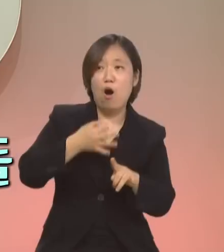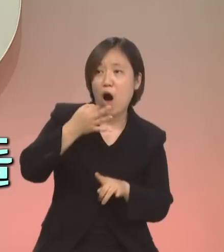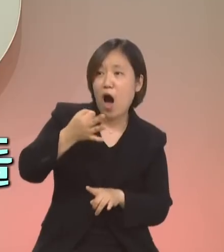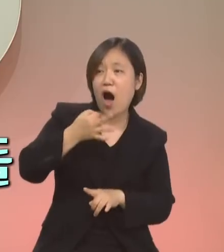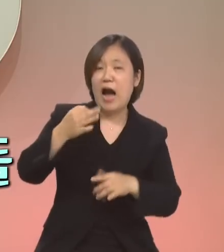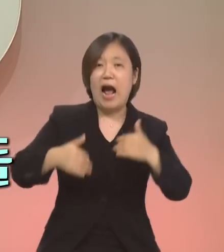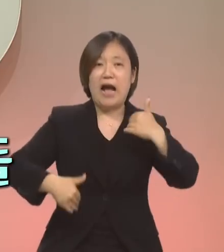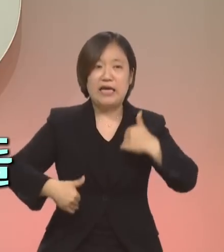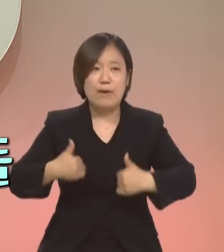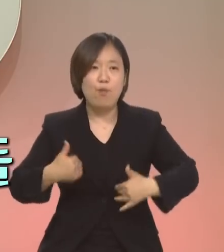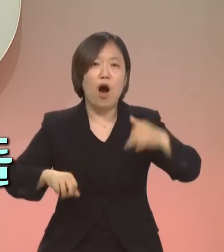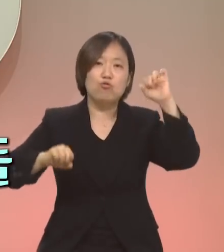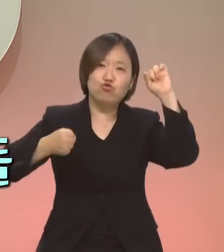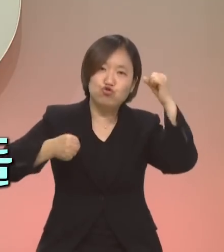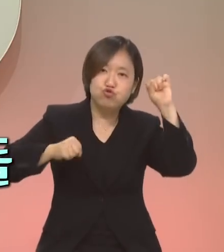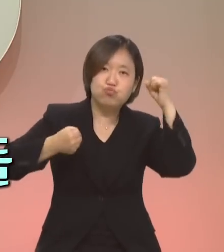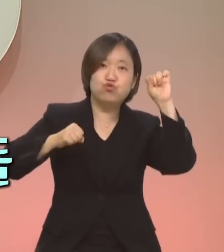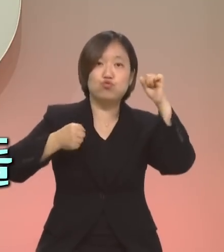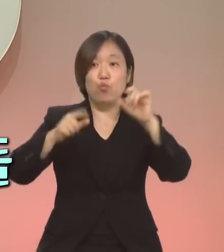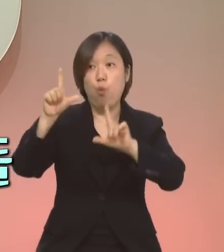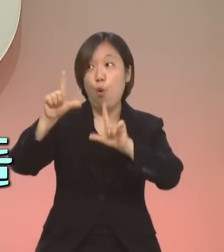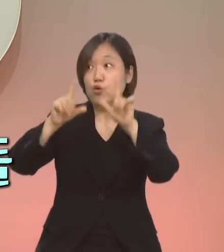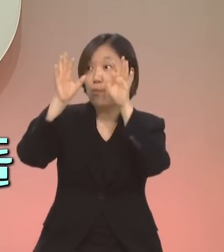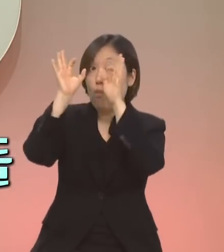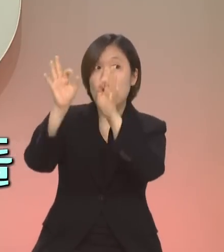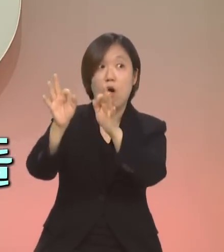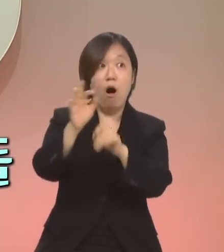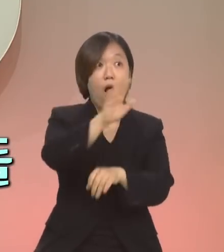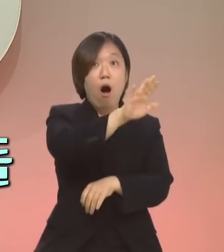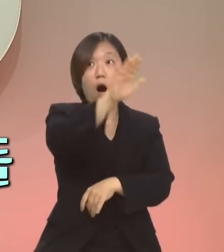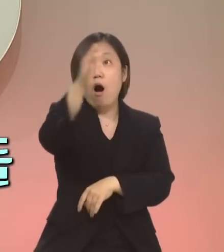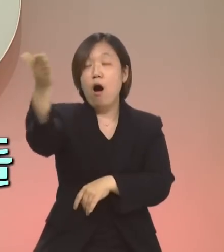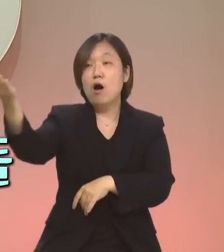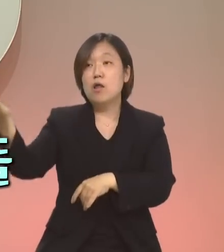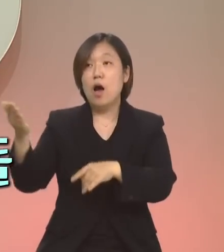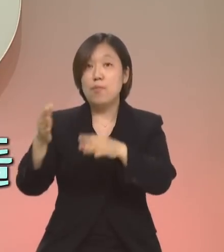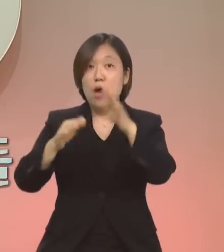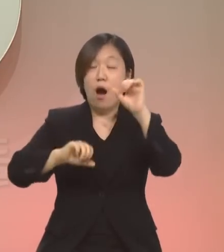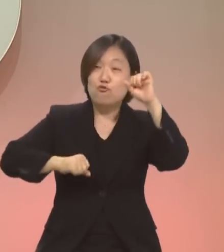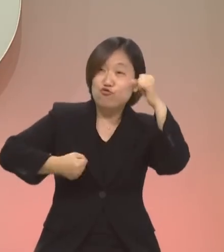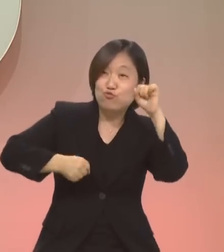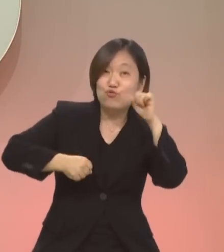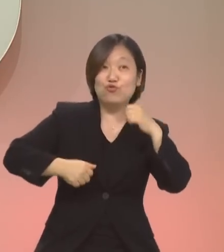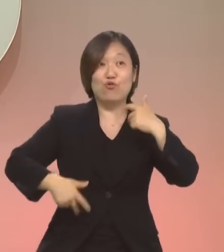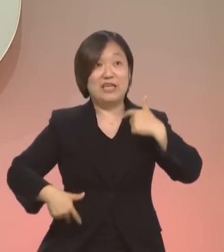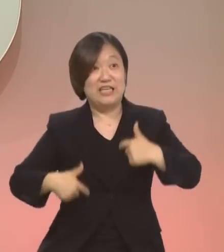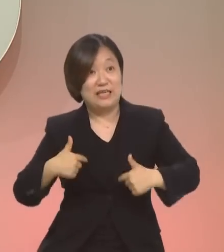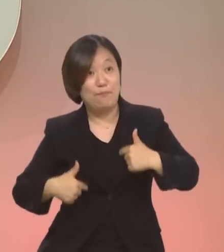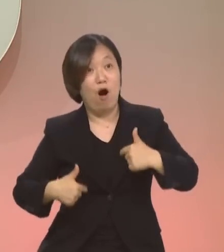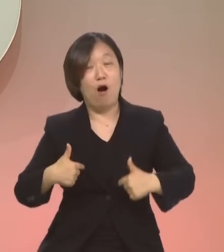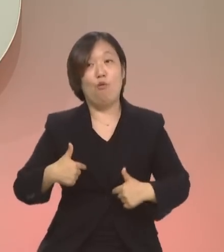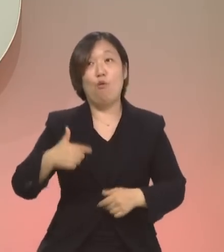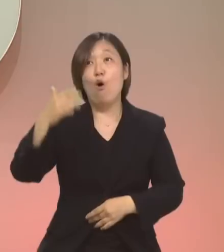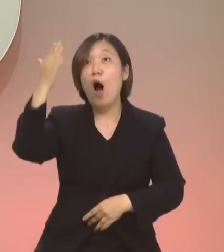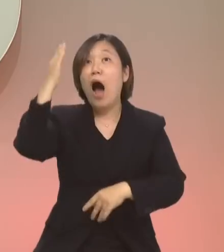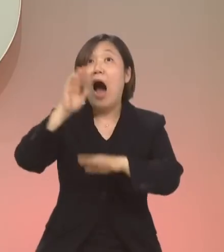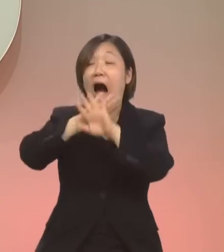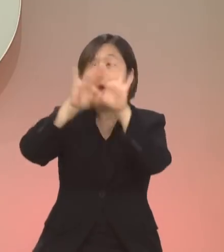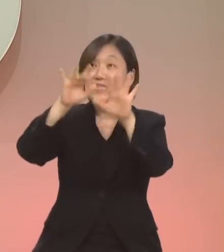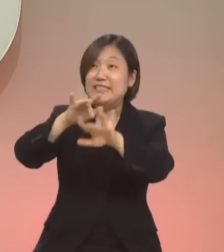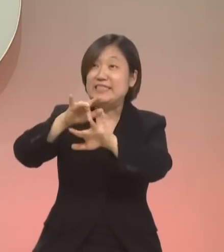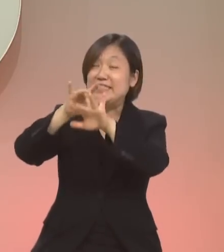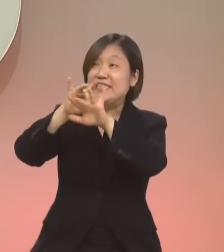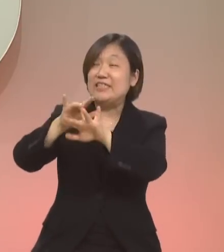막 기뻐하고 덩실덩실 춤을 추더래요 사방에서 하늘에 있는 사람 신들과 땅에 있는 사람들이